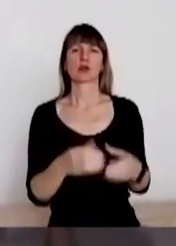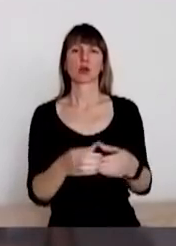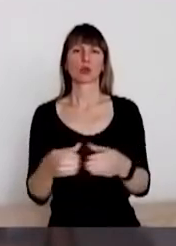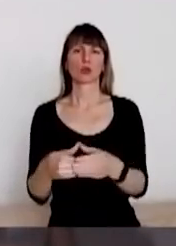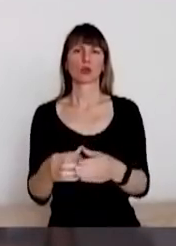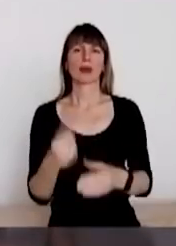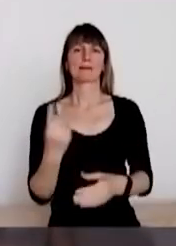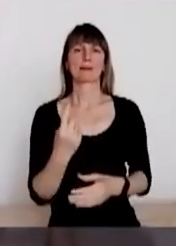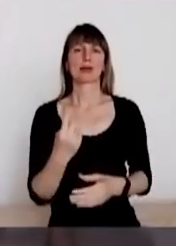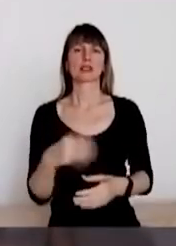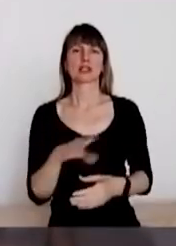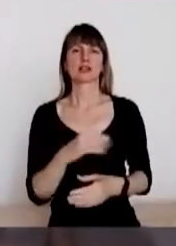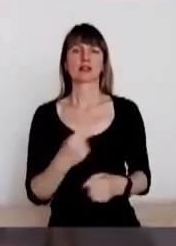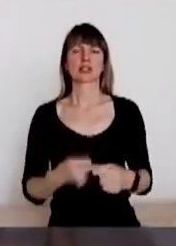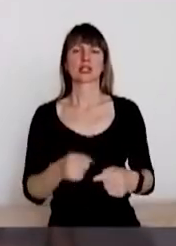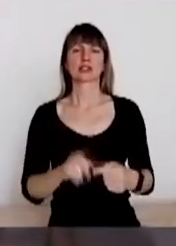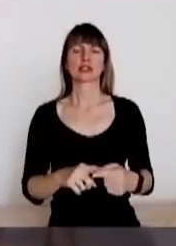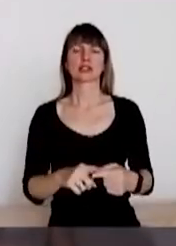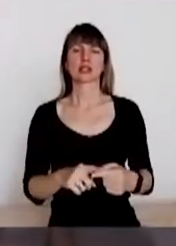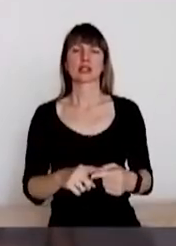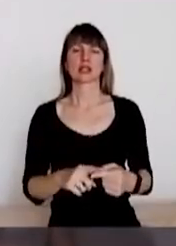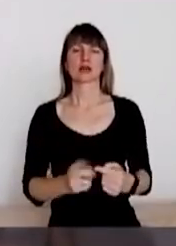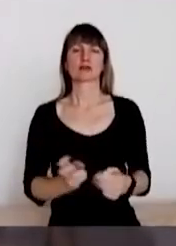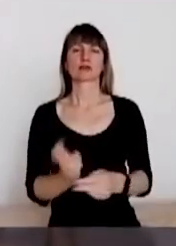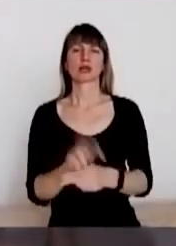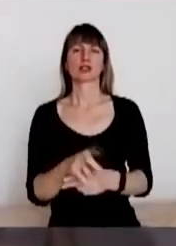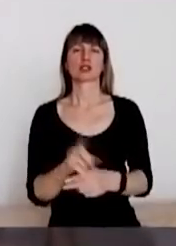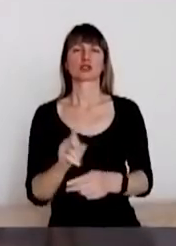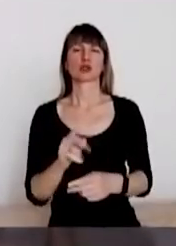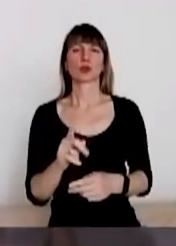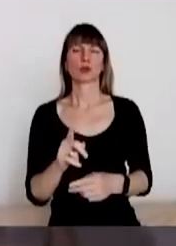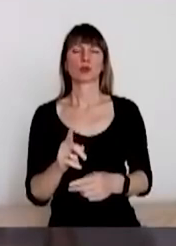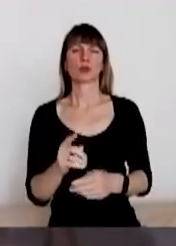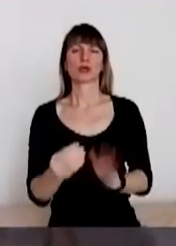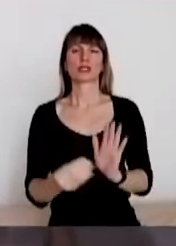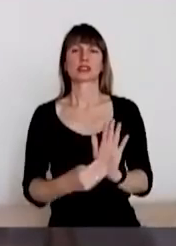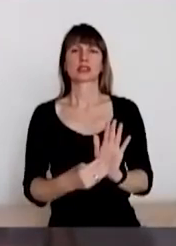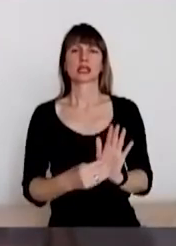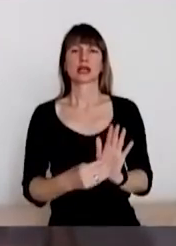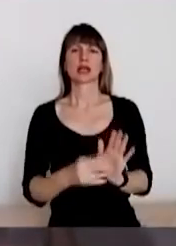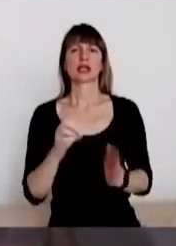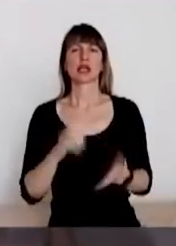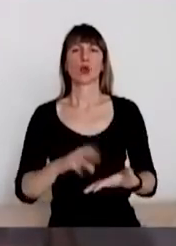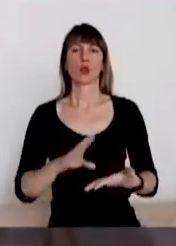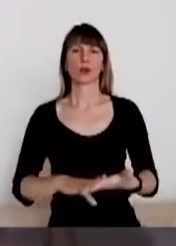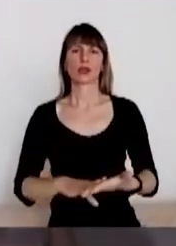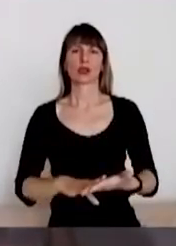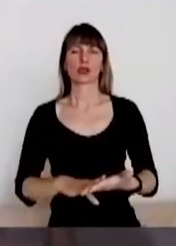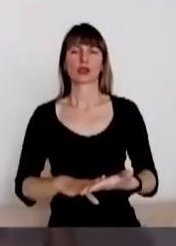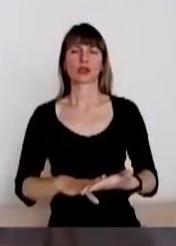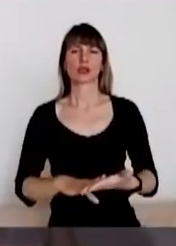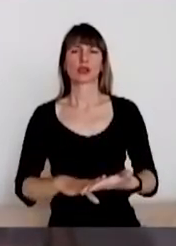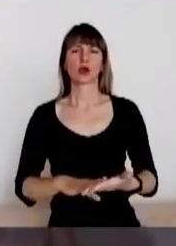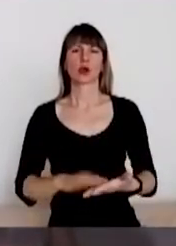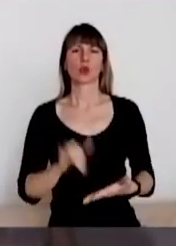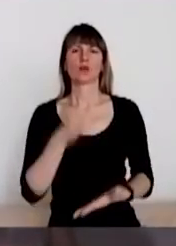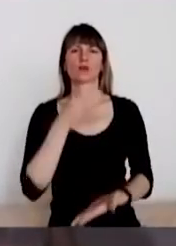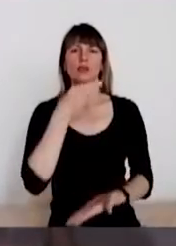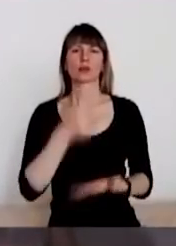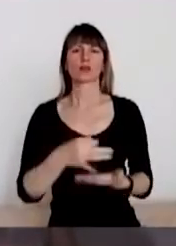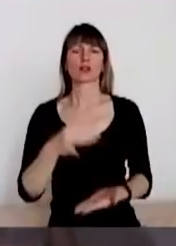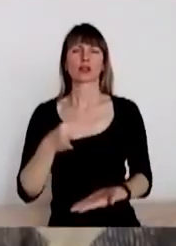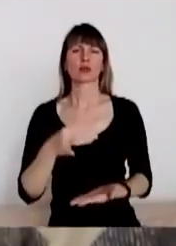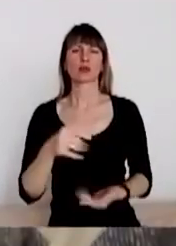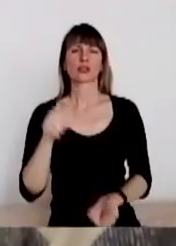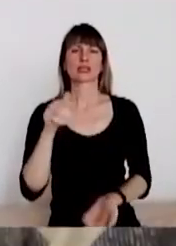Перш за все, це з'явитись для того, щоб стати на облік у відповідному центрі.